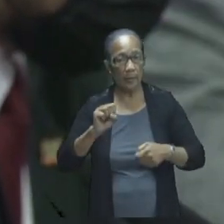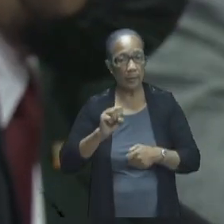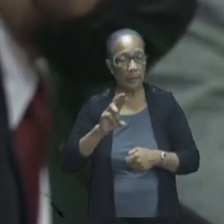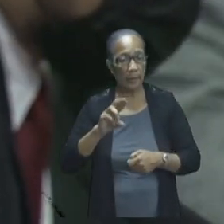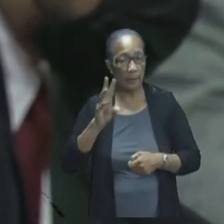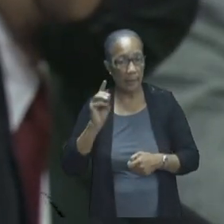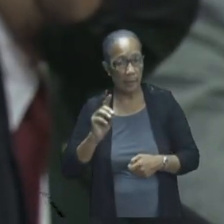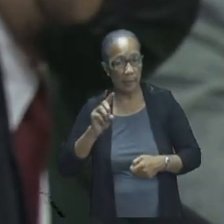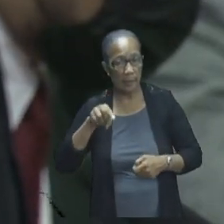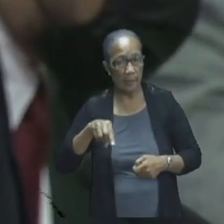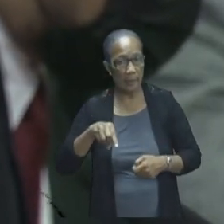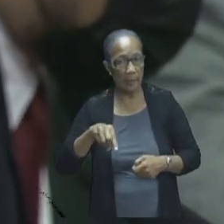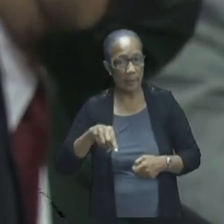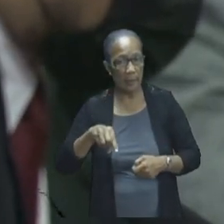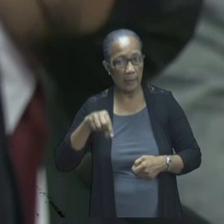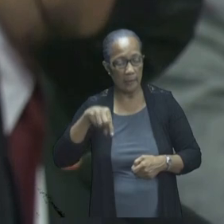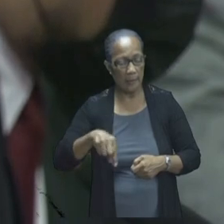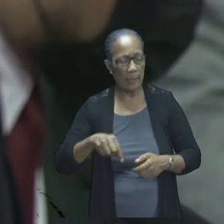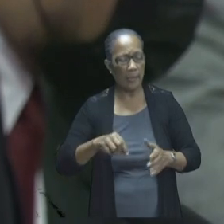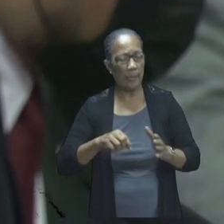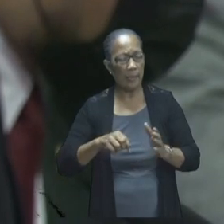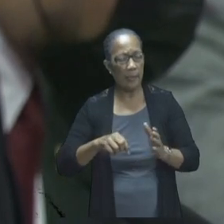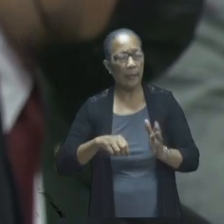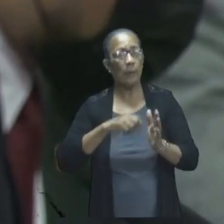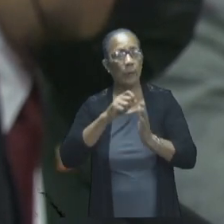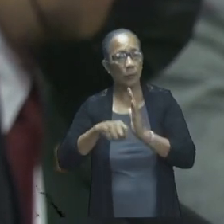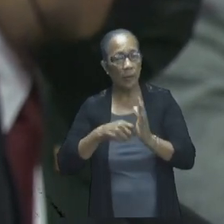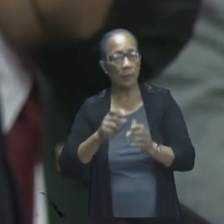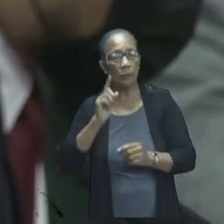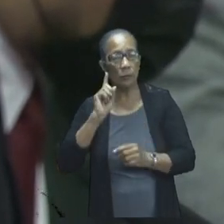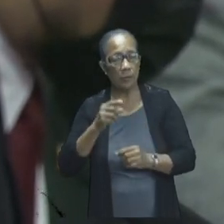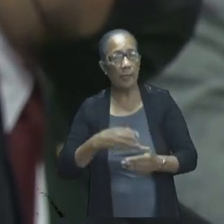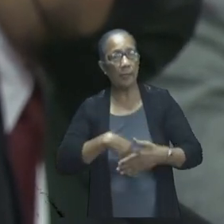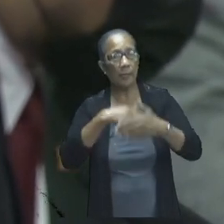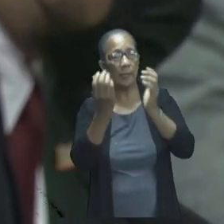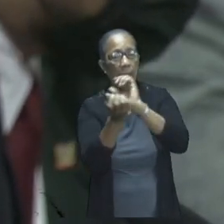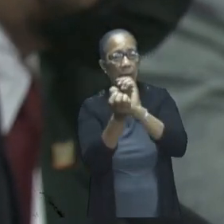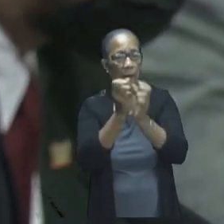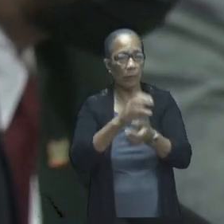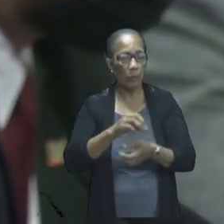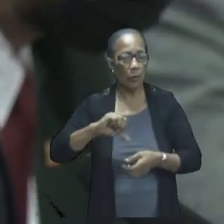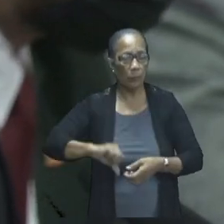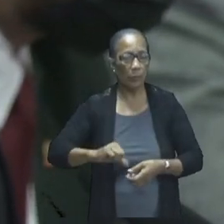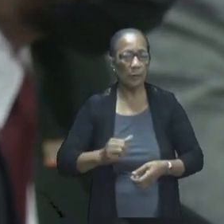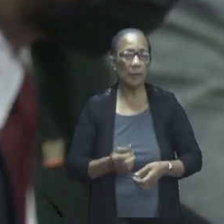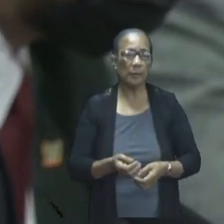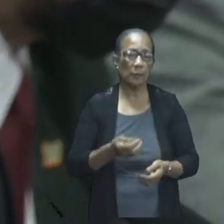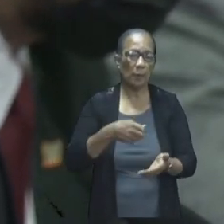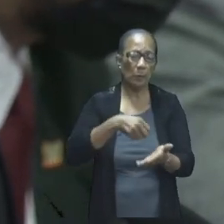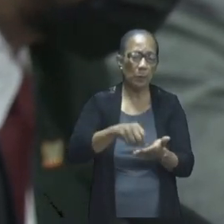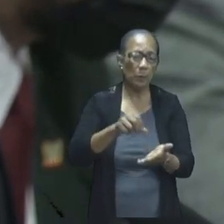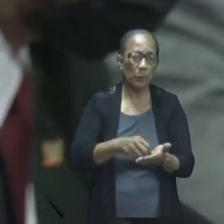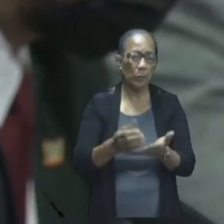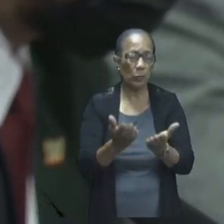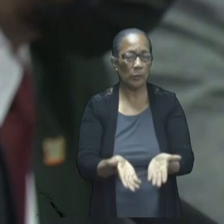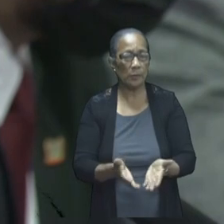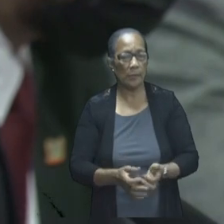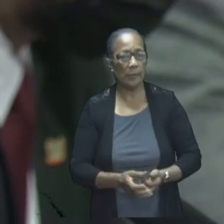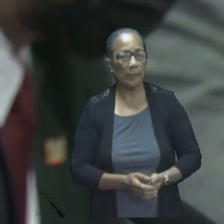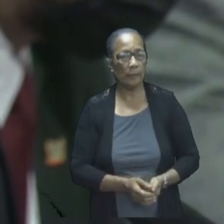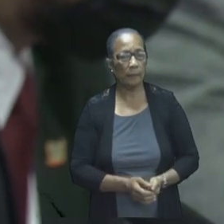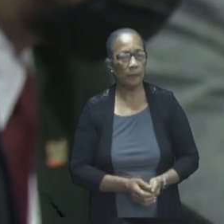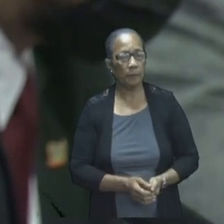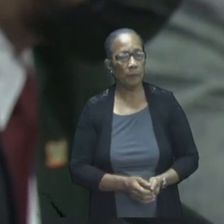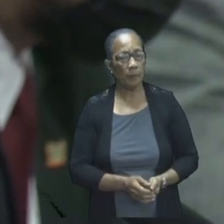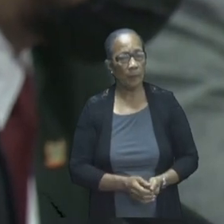en die projecten zullen de carbon kredieten produceren dus het is het is sowieso niet zo ik ik